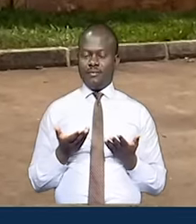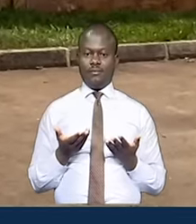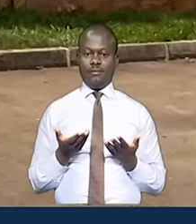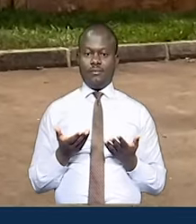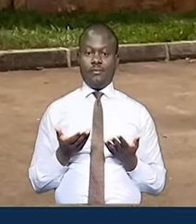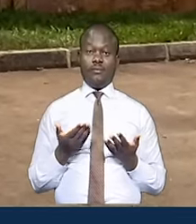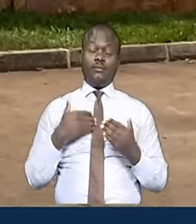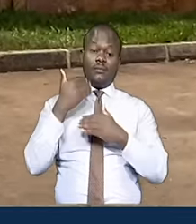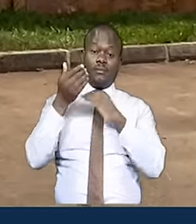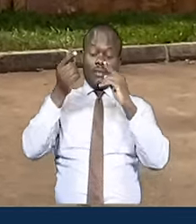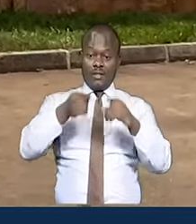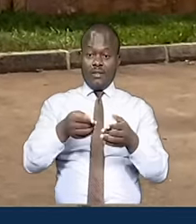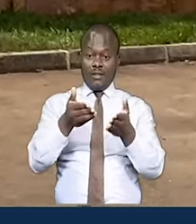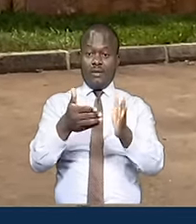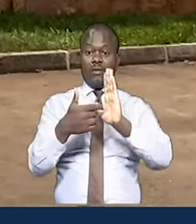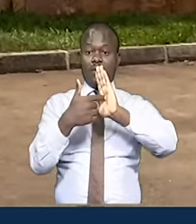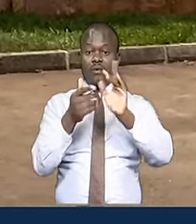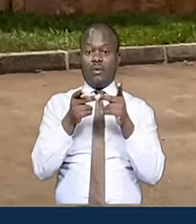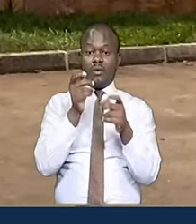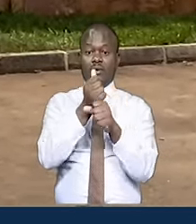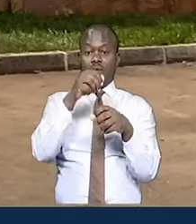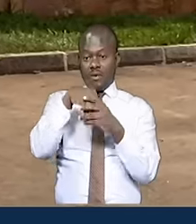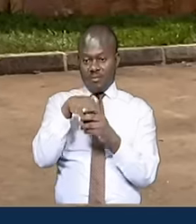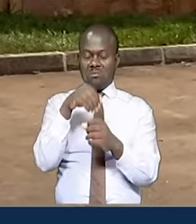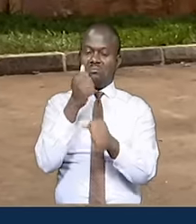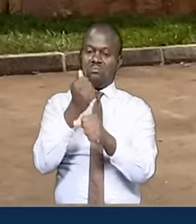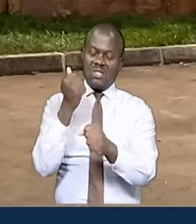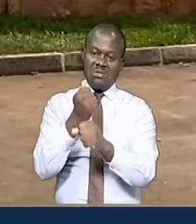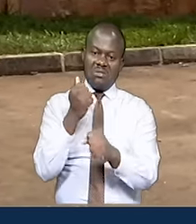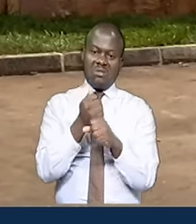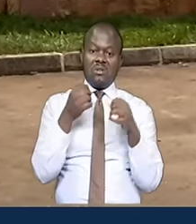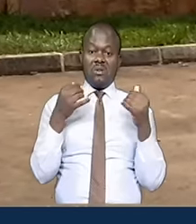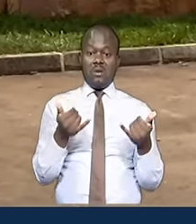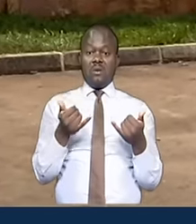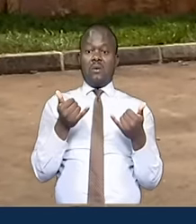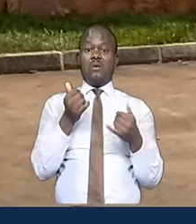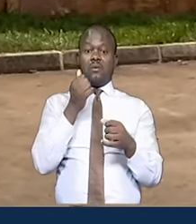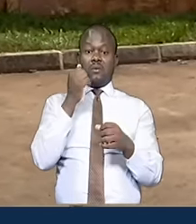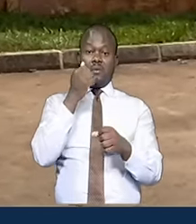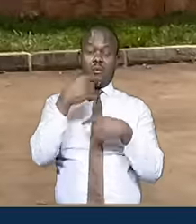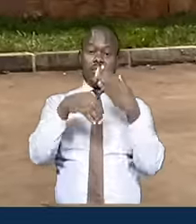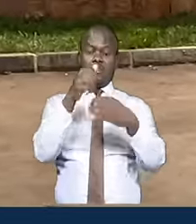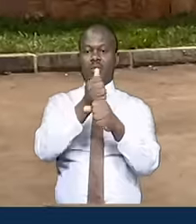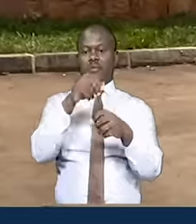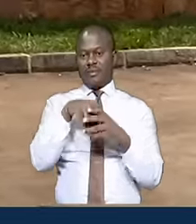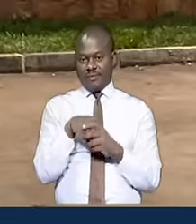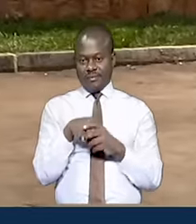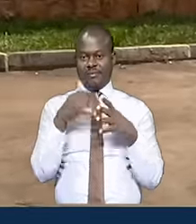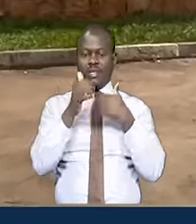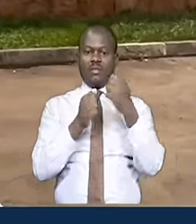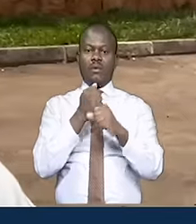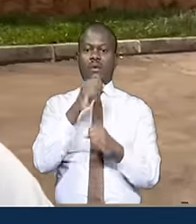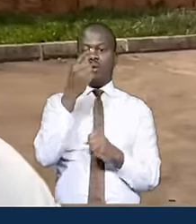nje hano banyere ku mwanya nkoramo ndawukora, nta n'ubwo nonyikora amaze umwaka n'igice. Mu